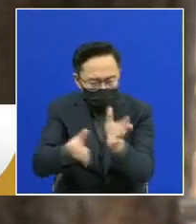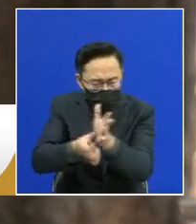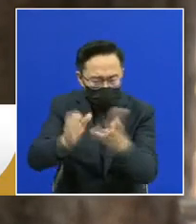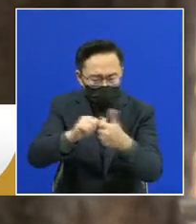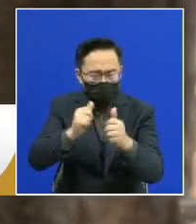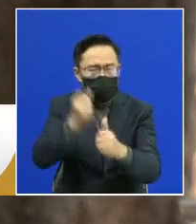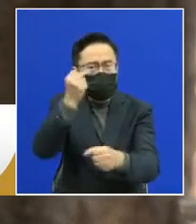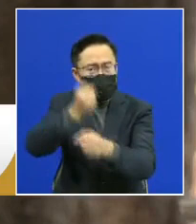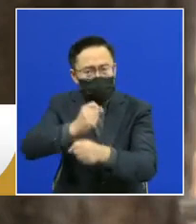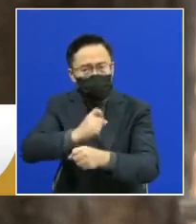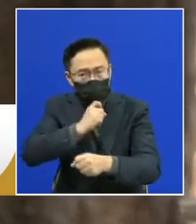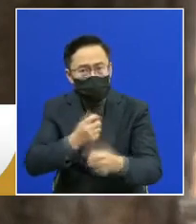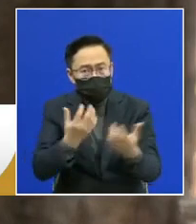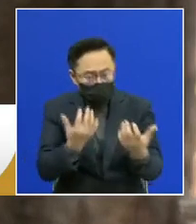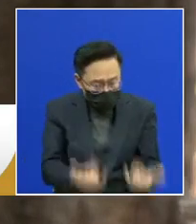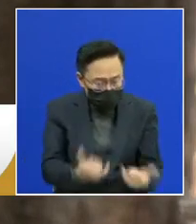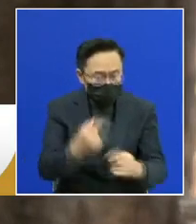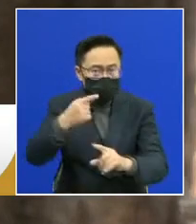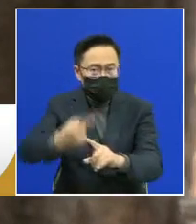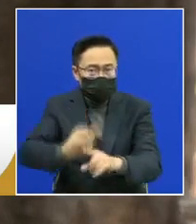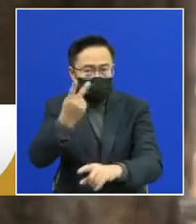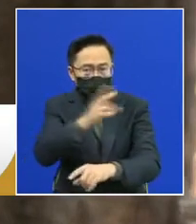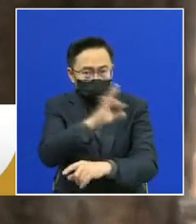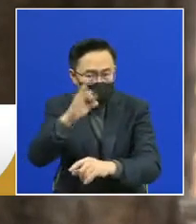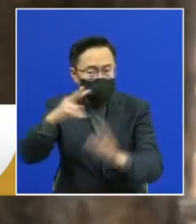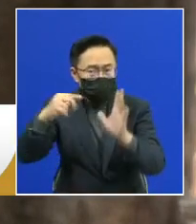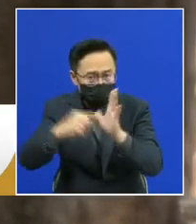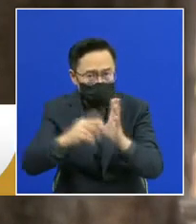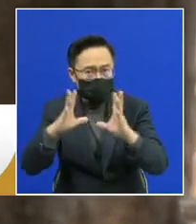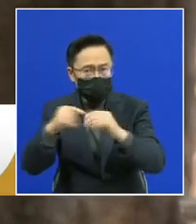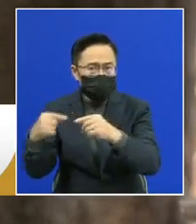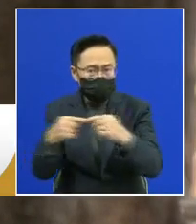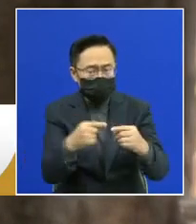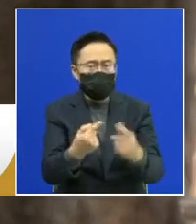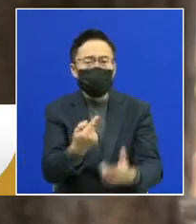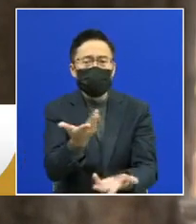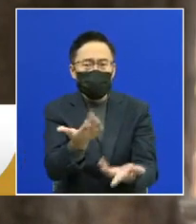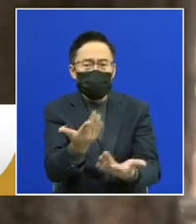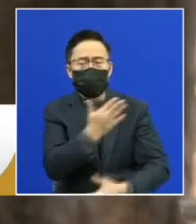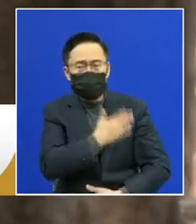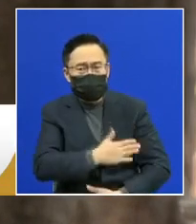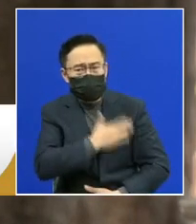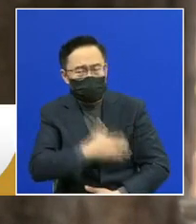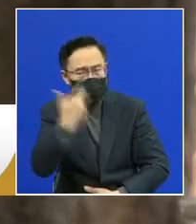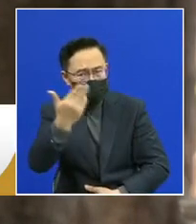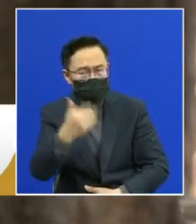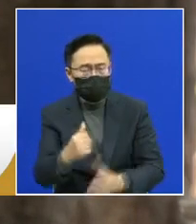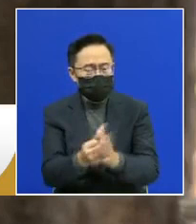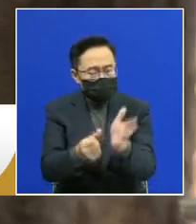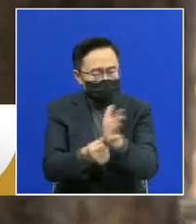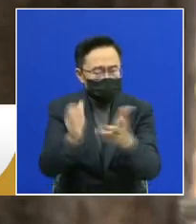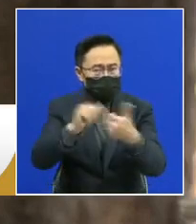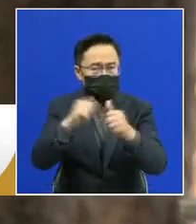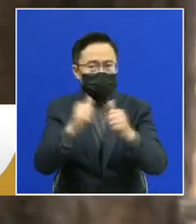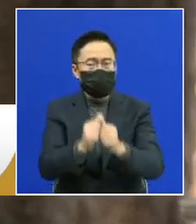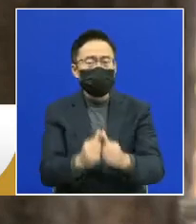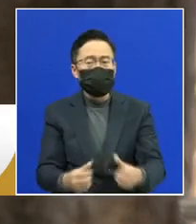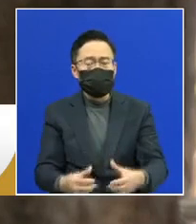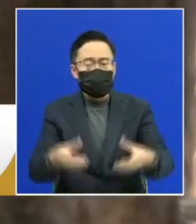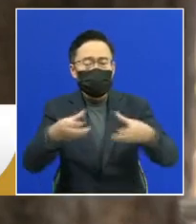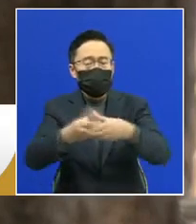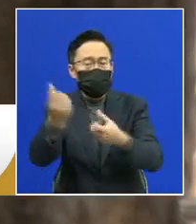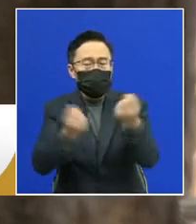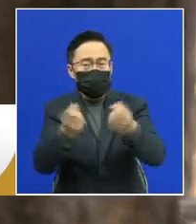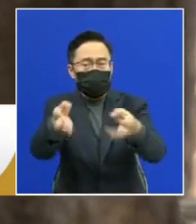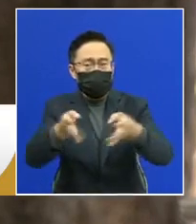ก็วันนี้ 9กุมภาพันธ์น่าจะมีการหารือกันอีกรอบนึงเรื่องนี้รอนิดนึงนะคะเพราะว่าการดูแลเนี่ยไม่ได้ดูแลแค่คน